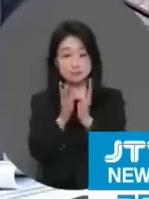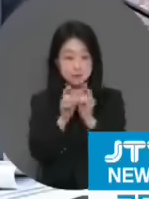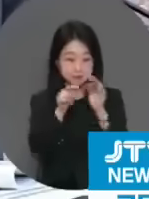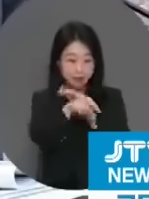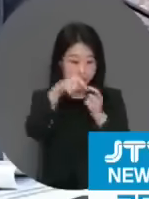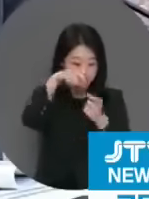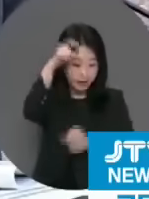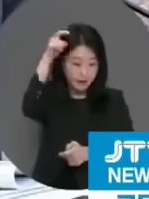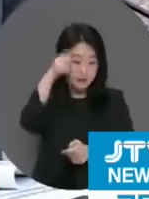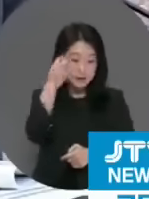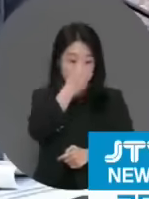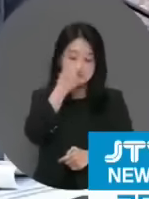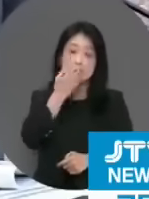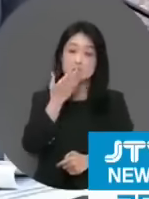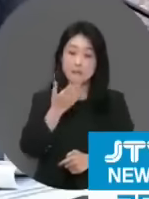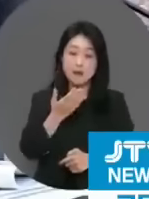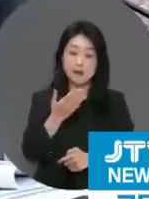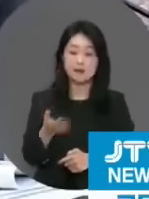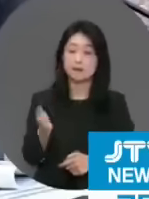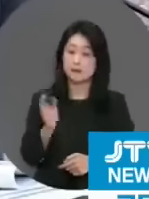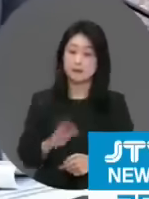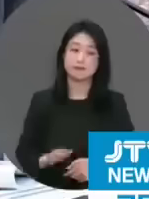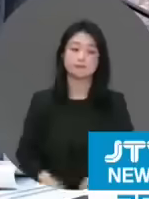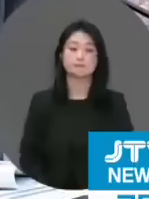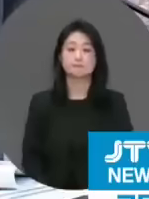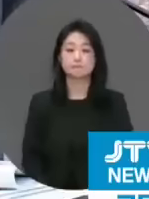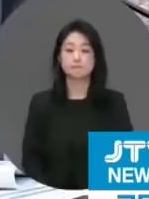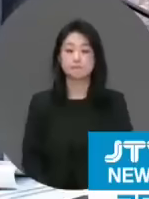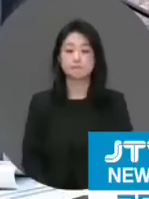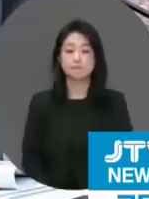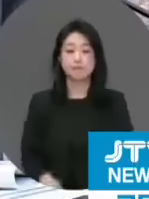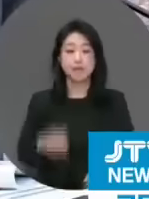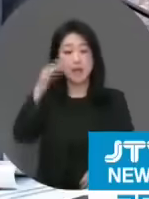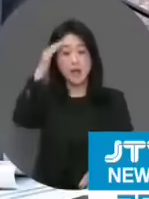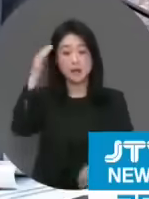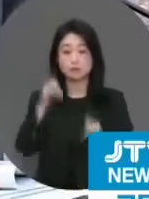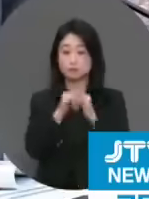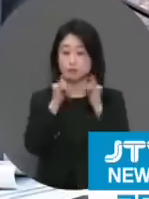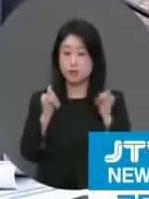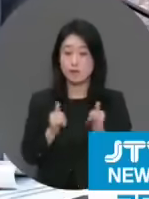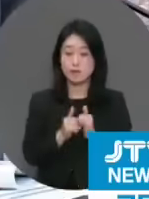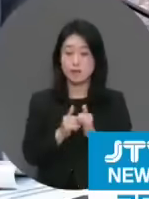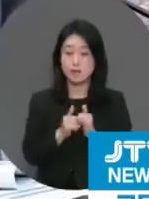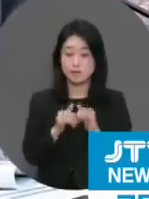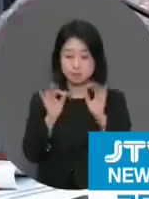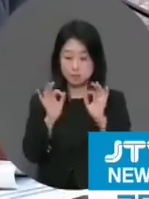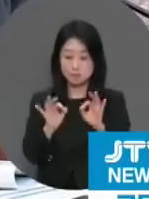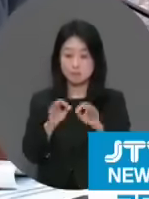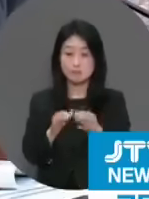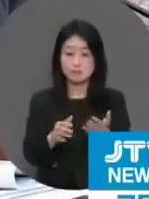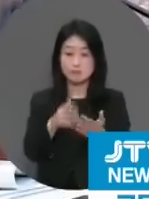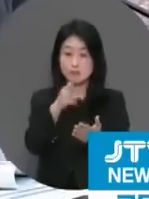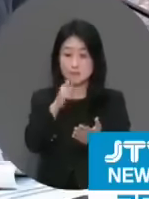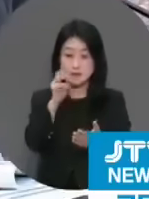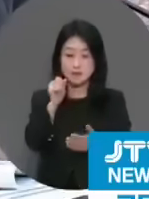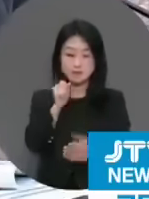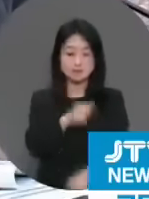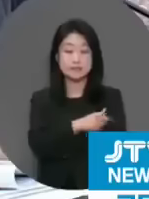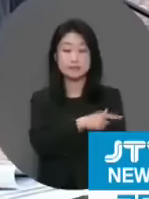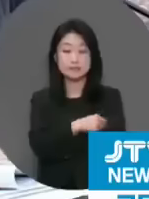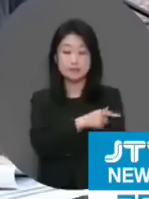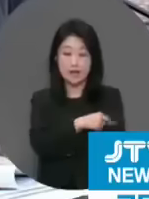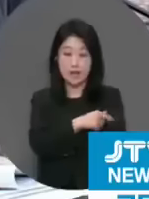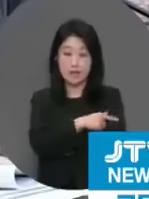나갑니다. 그런데 아까 얘기했던 것처럼 이 사회가 7대 0으로 압도적으로 단 한 명의 반대도 없이